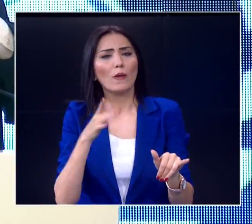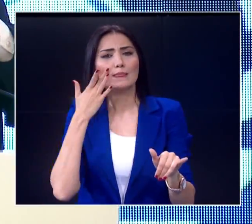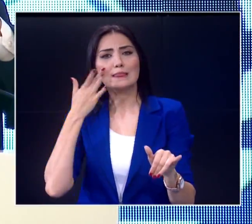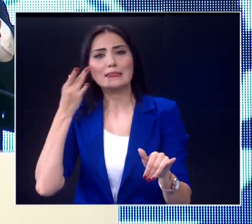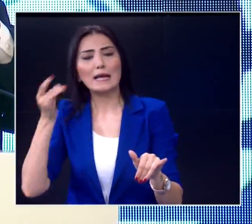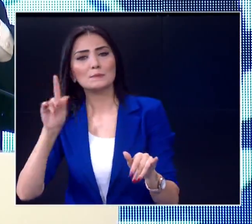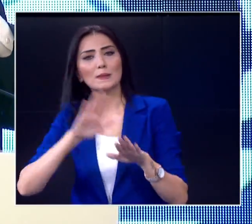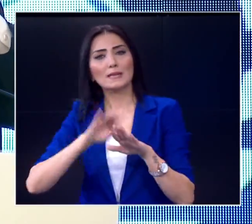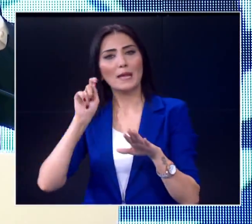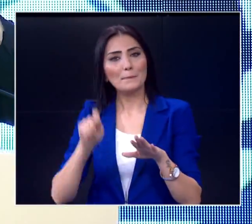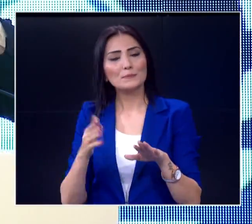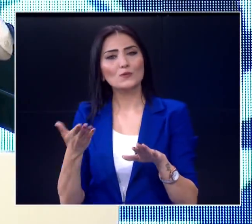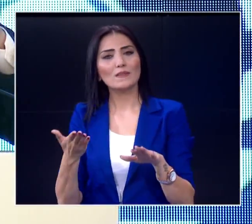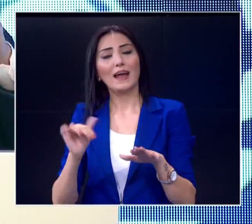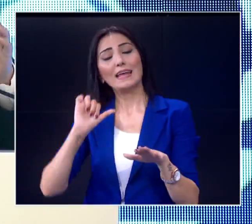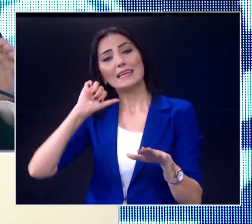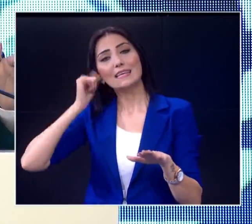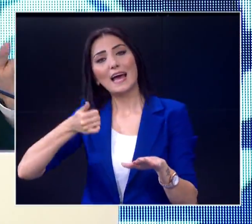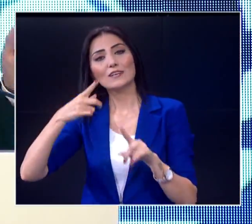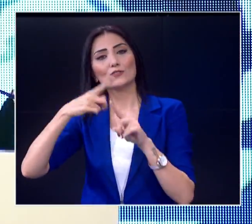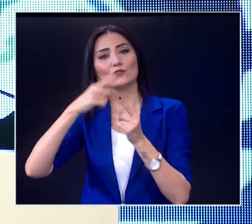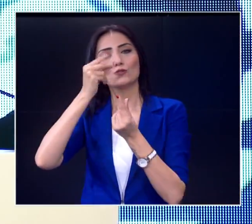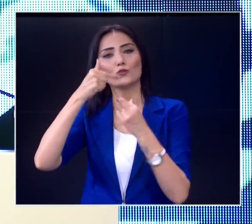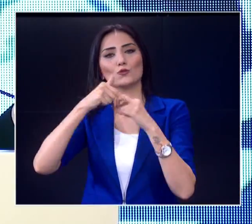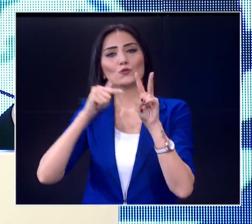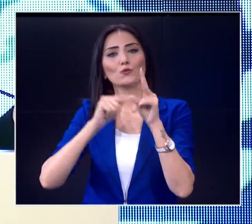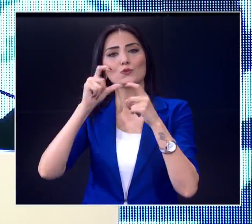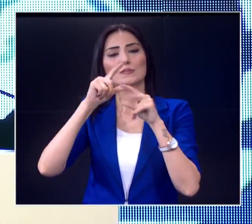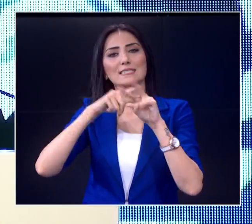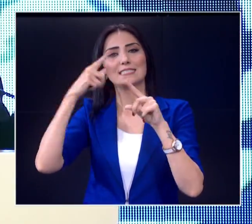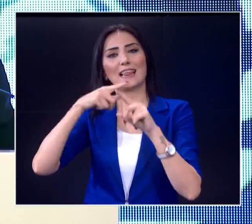edecekler. Yarın TürkSat'ta gösterecekler.